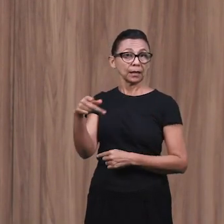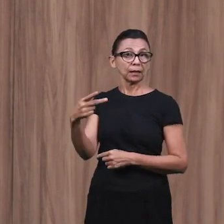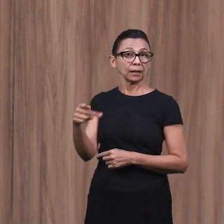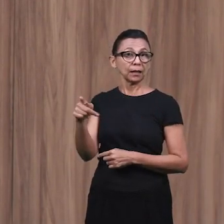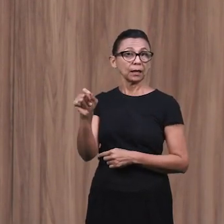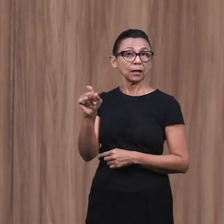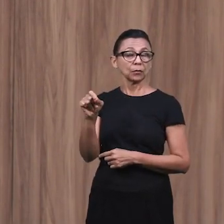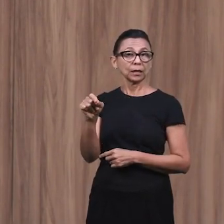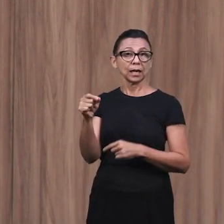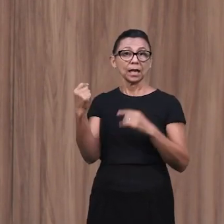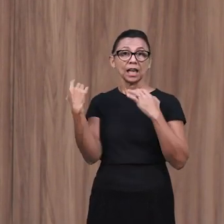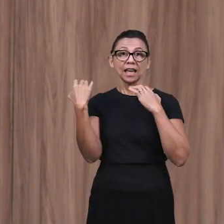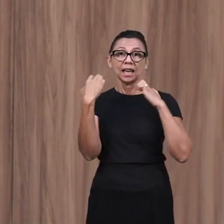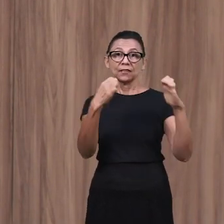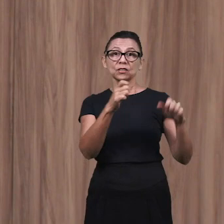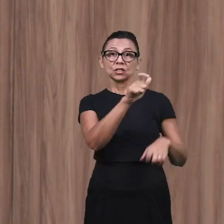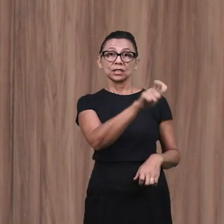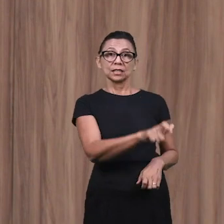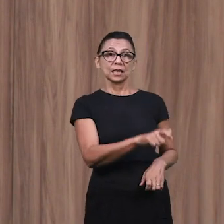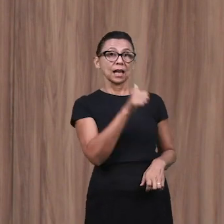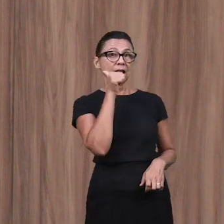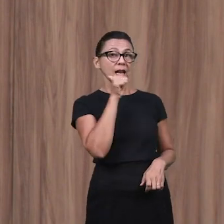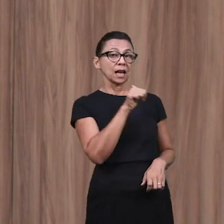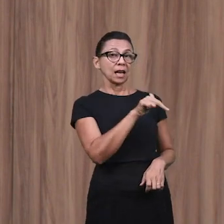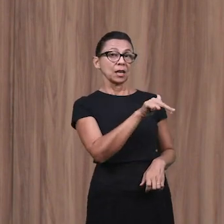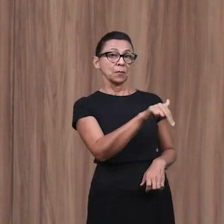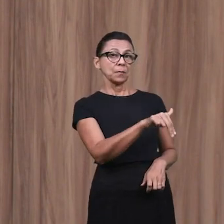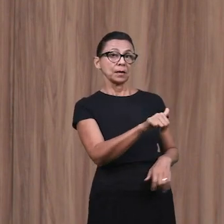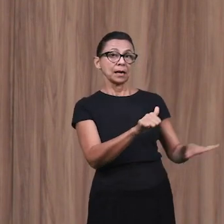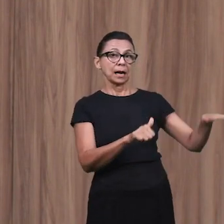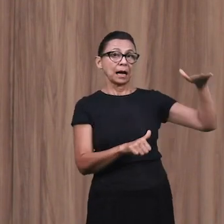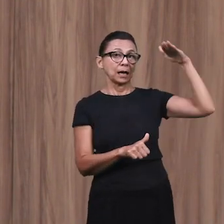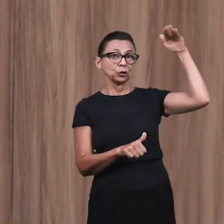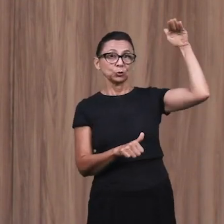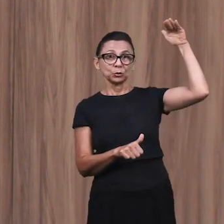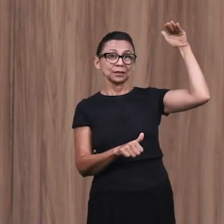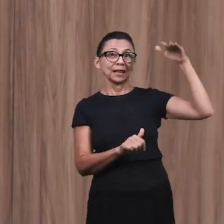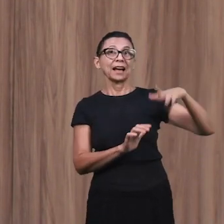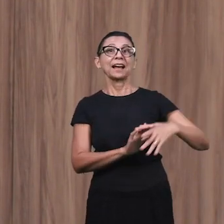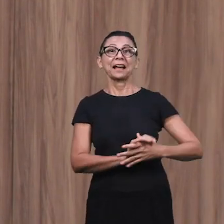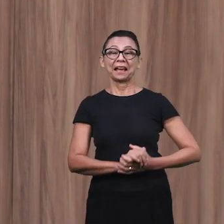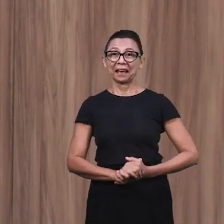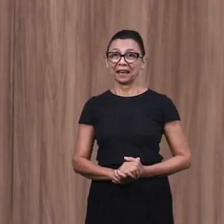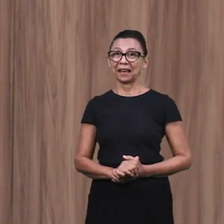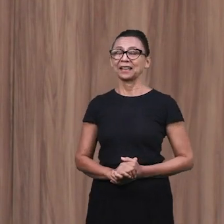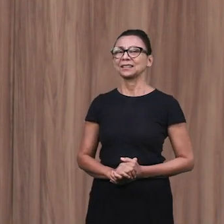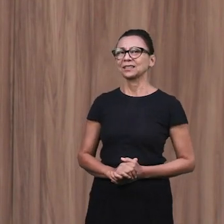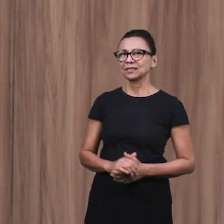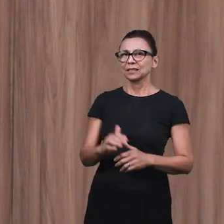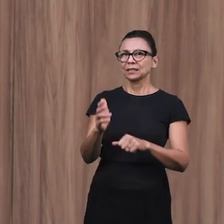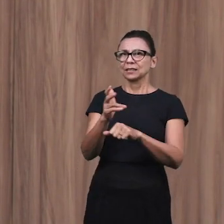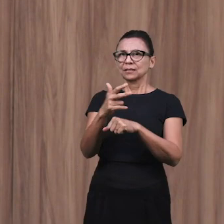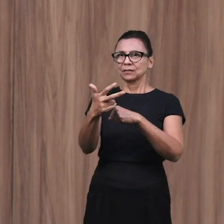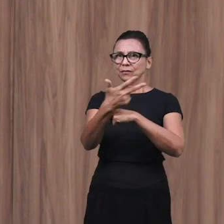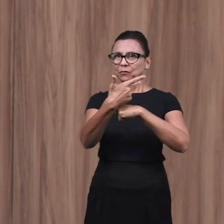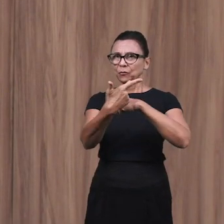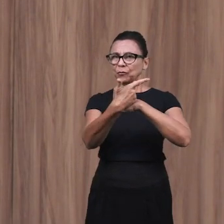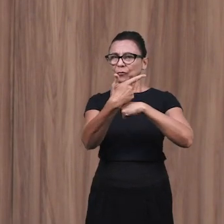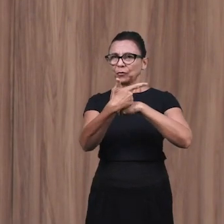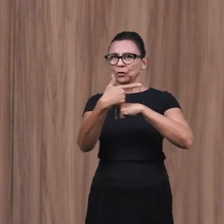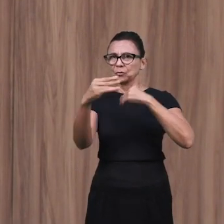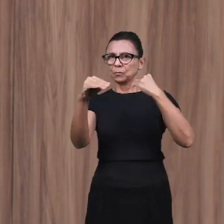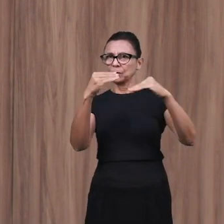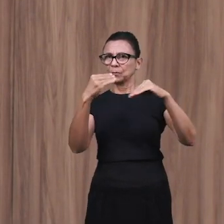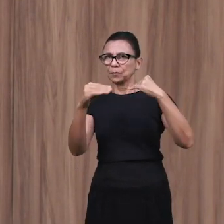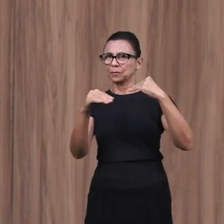de Béatrice, c'est d'évangéliser sa sœur plus âgée, qui est déjà adulte. Et elle envoie plusieurs vidéos à